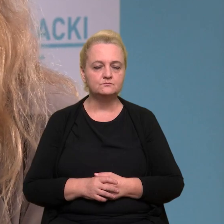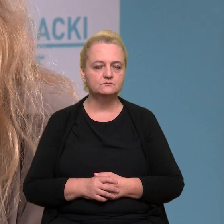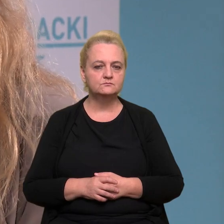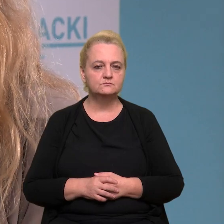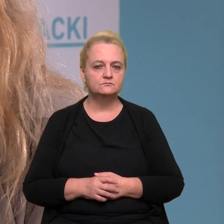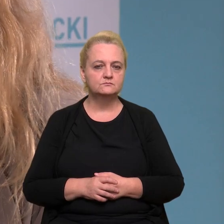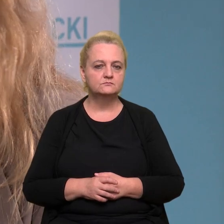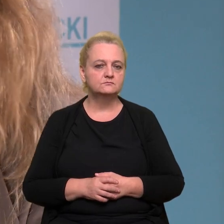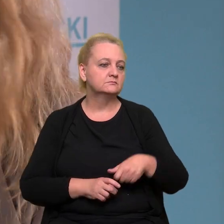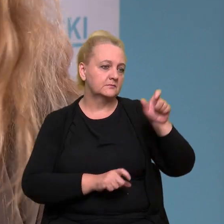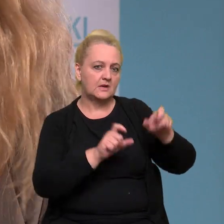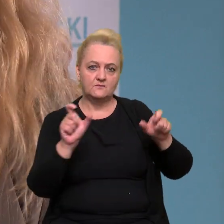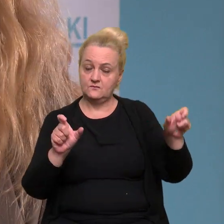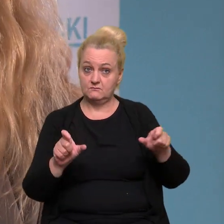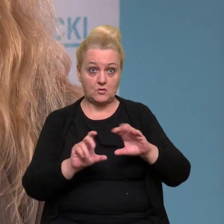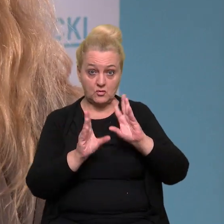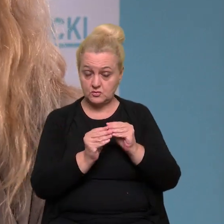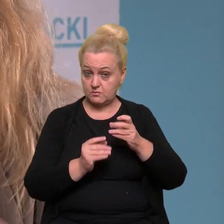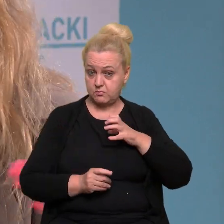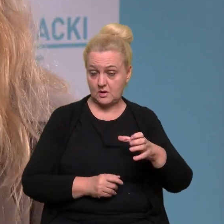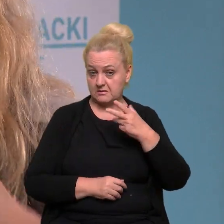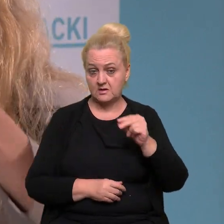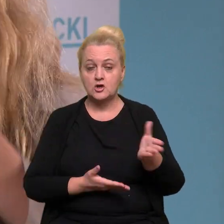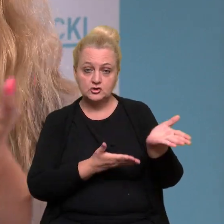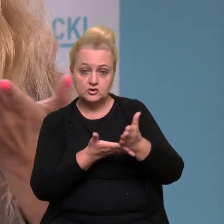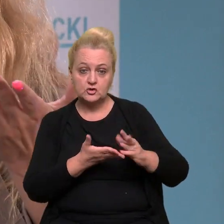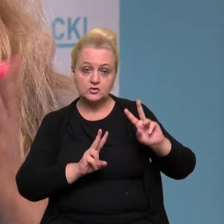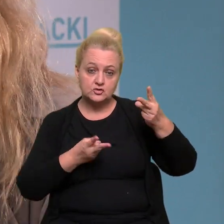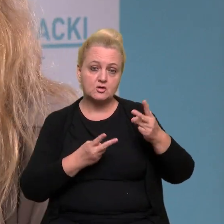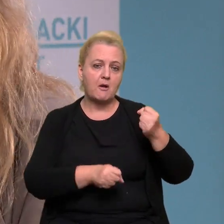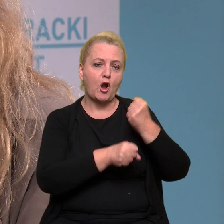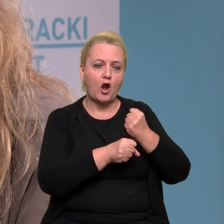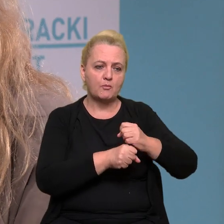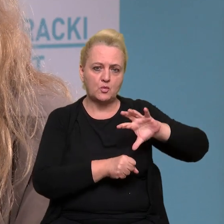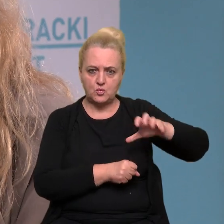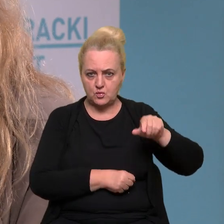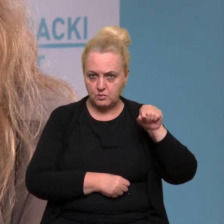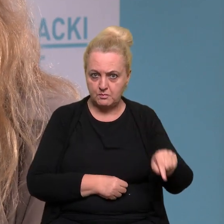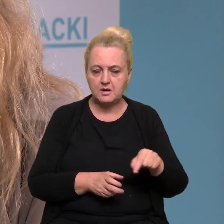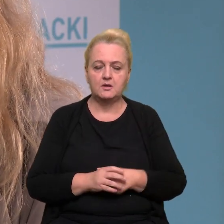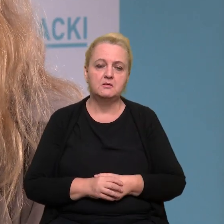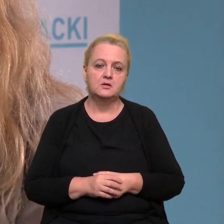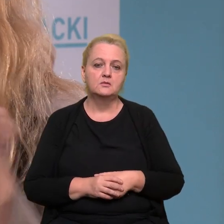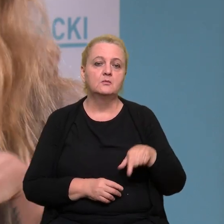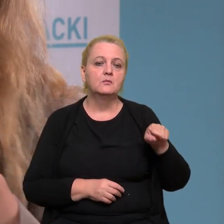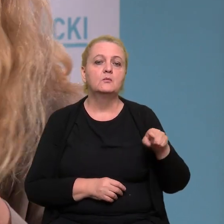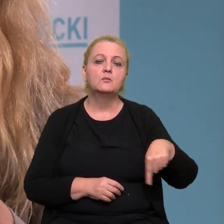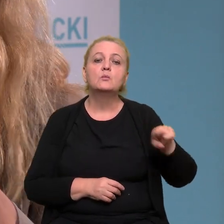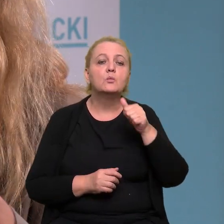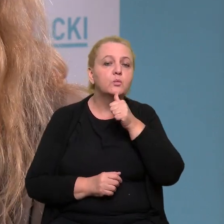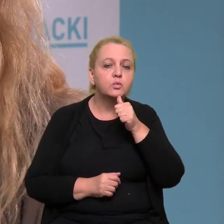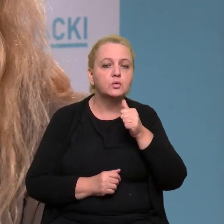One nie są bogate wszystkie. Część z nich pochodzi z klasy robotniczej i próbują